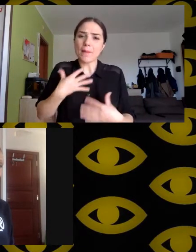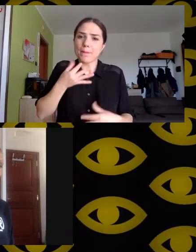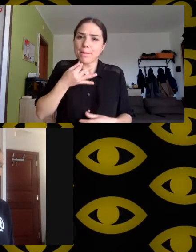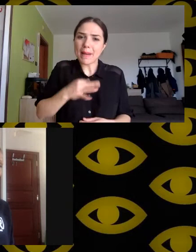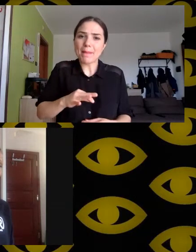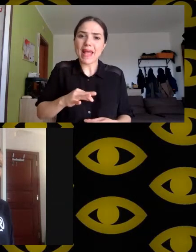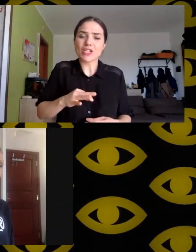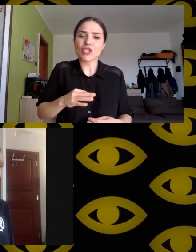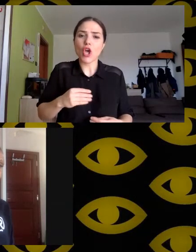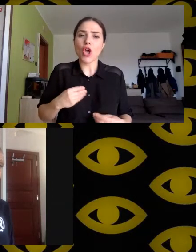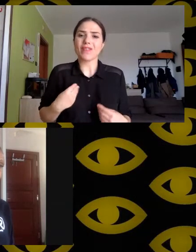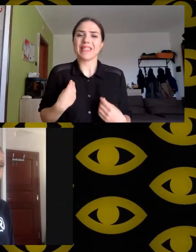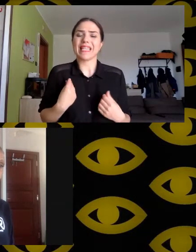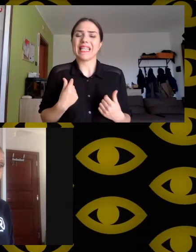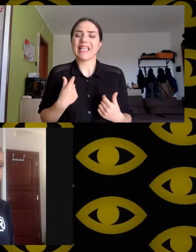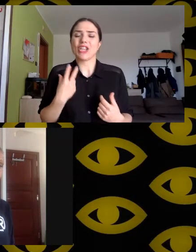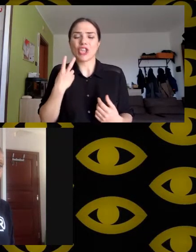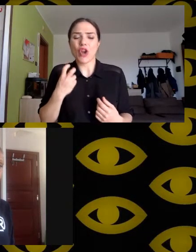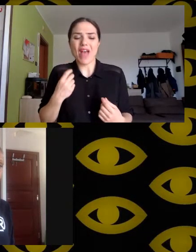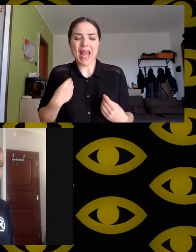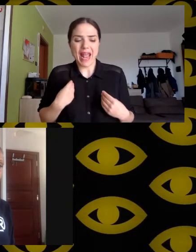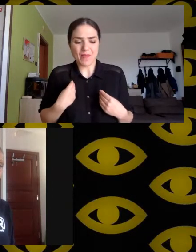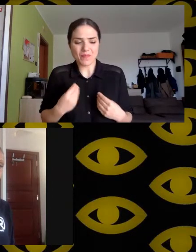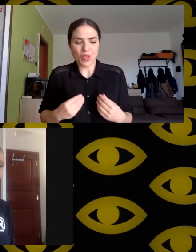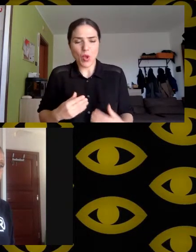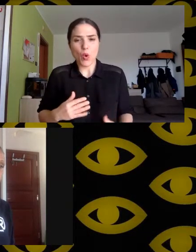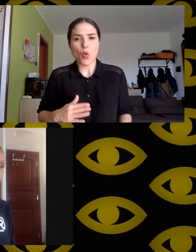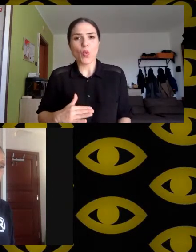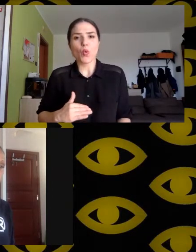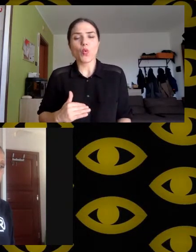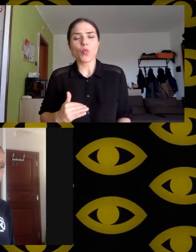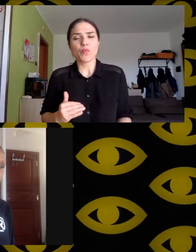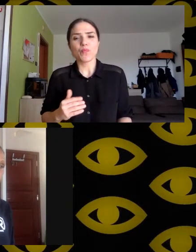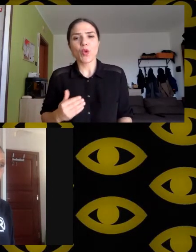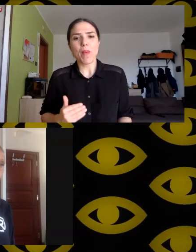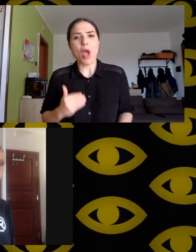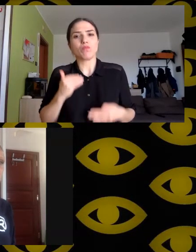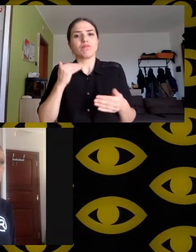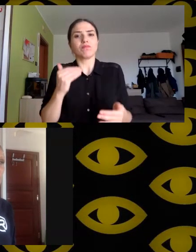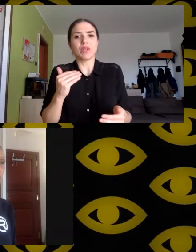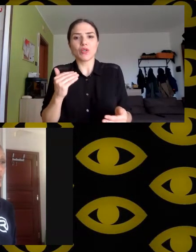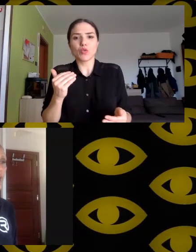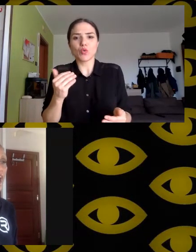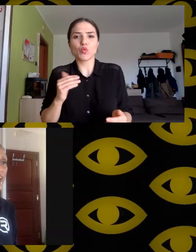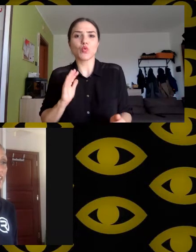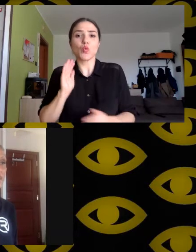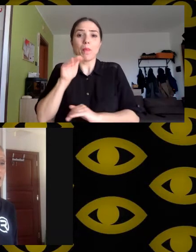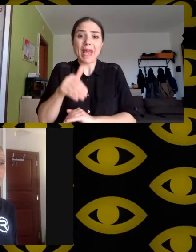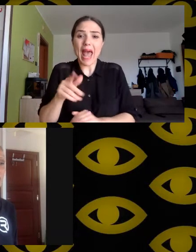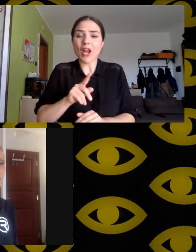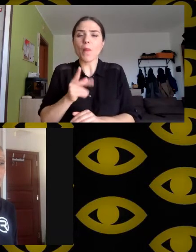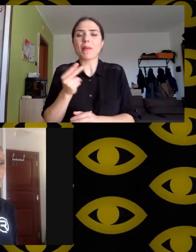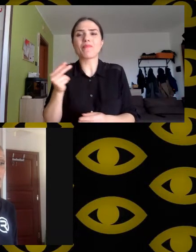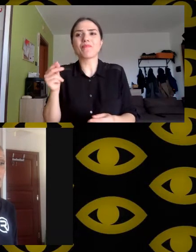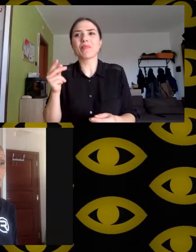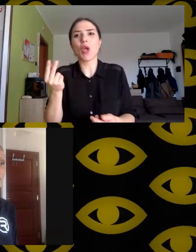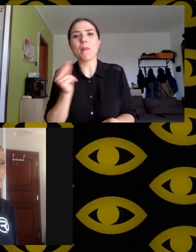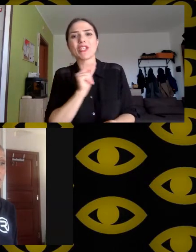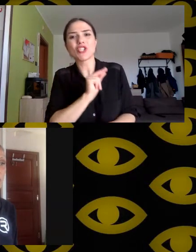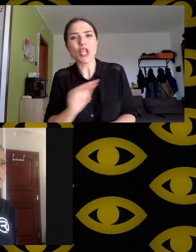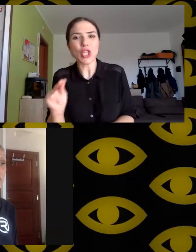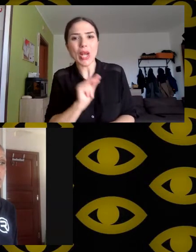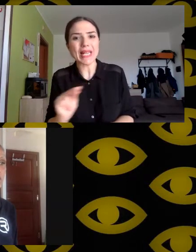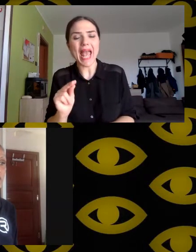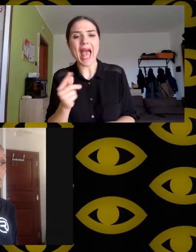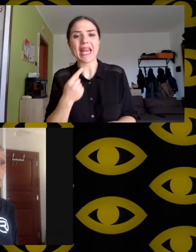tue capacità, è in qualche modo sentirti, cioè è sottolineare che tu hai delle speciali abilità,